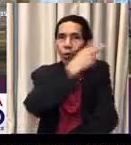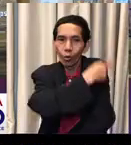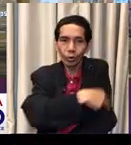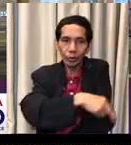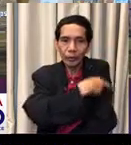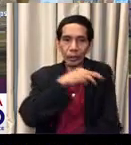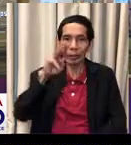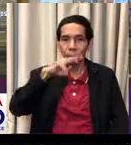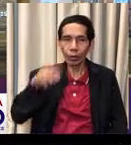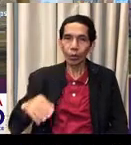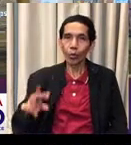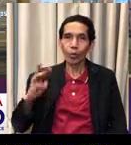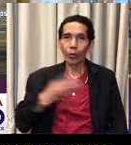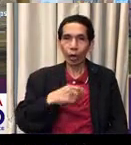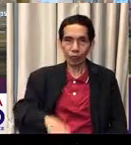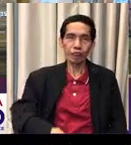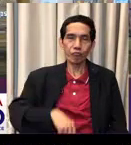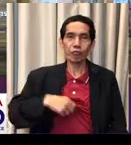we are proud of you.